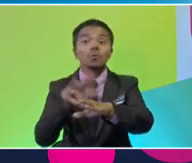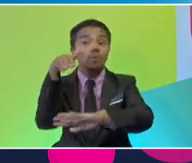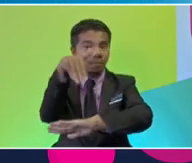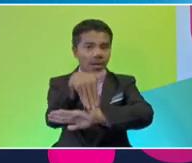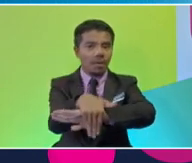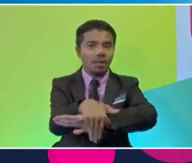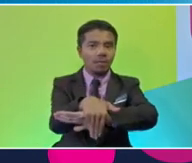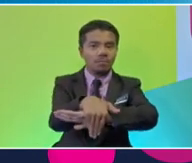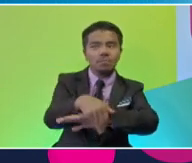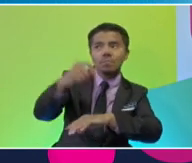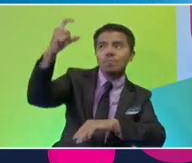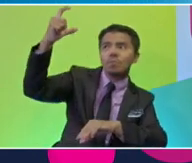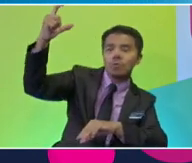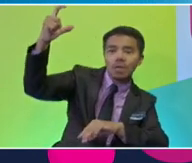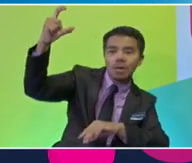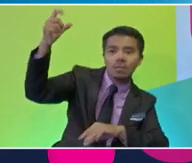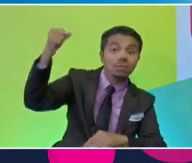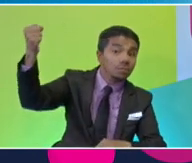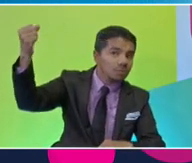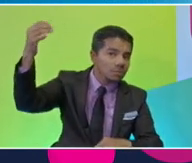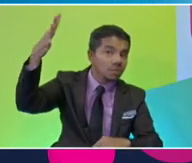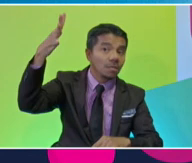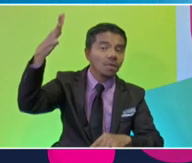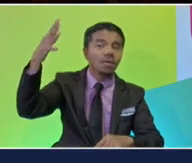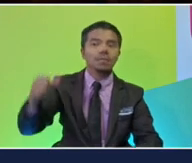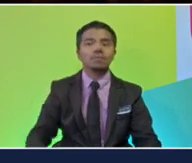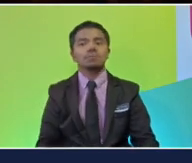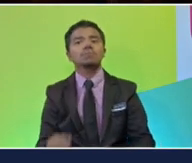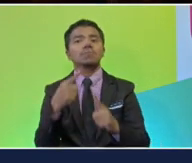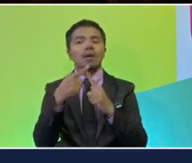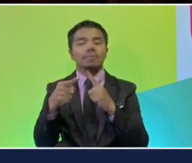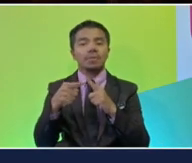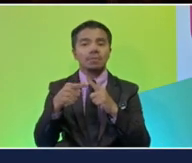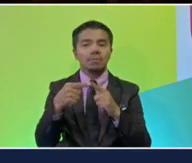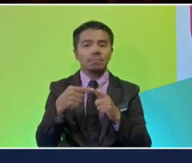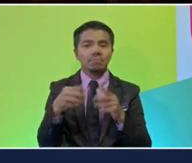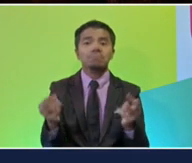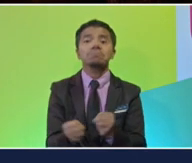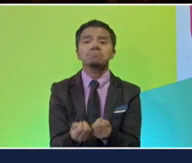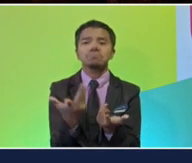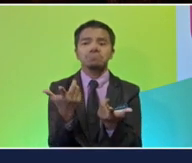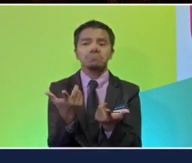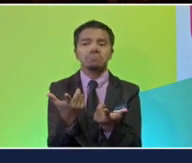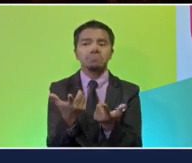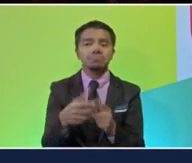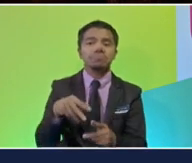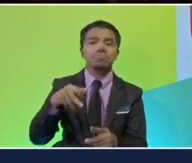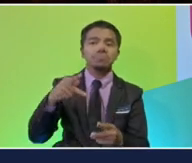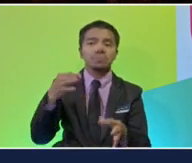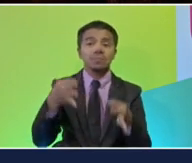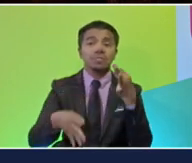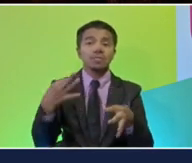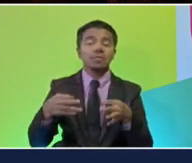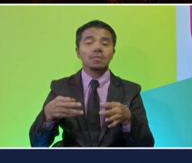bulan terang jadi kita dapat melihat lagi tetapi Bagaimana pula jika dalam keadaan ini apakah yang perlu